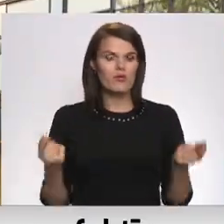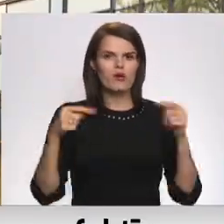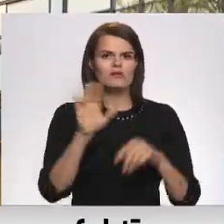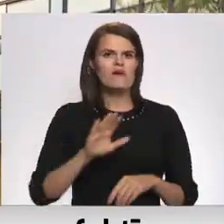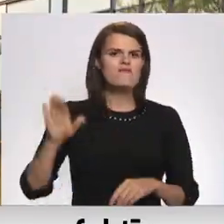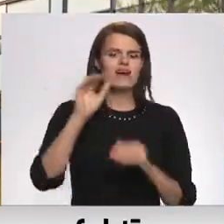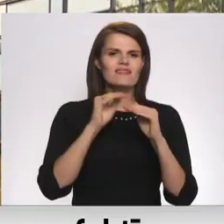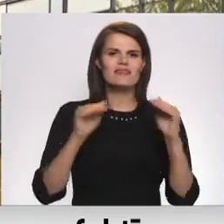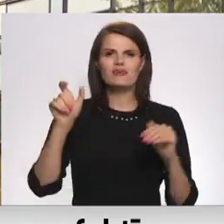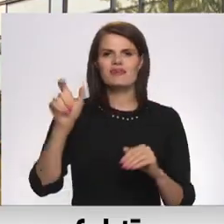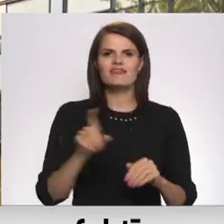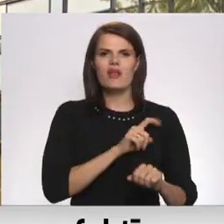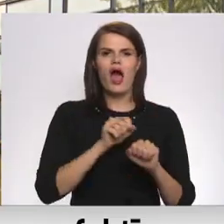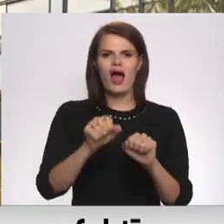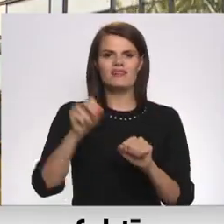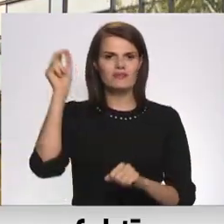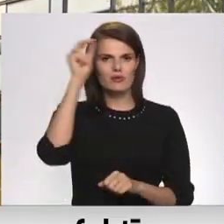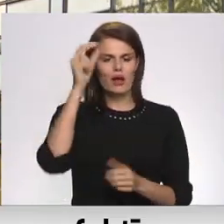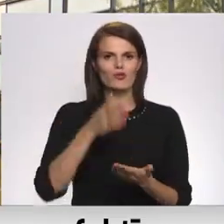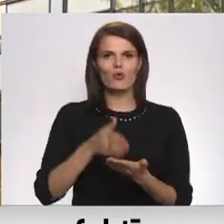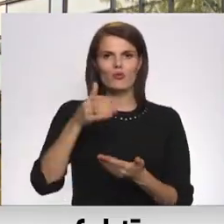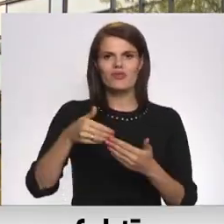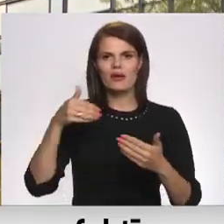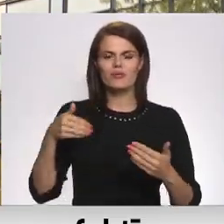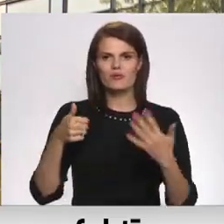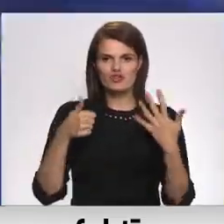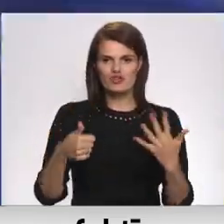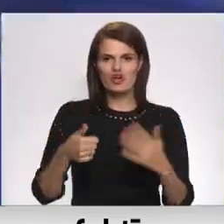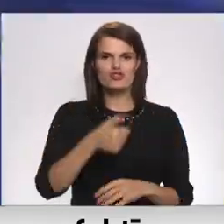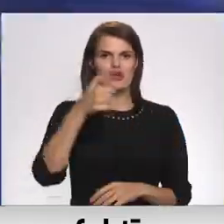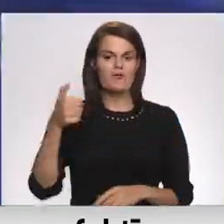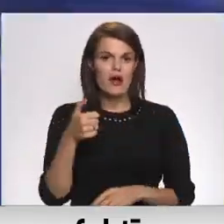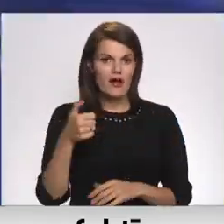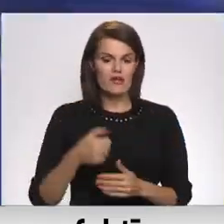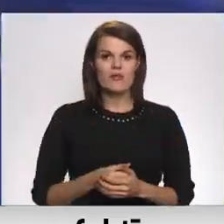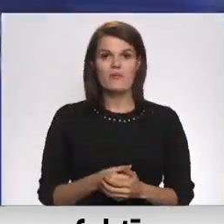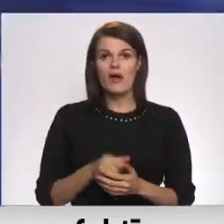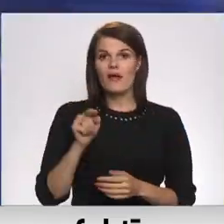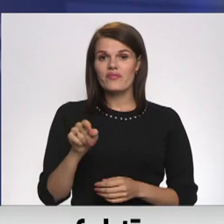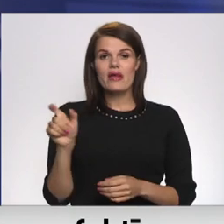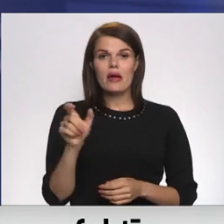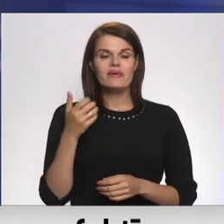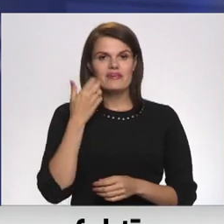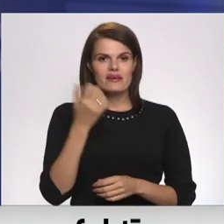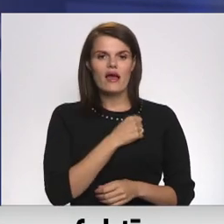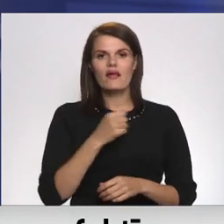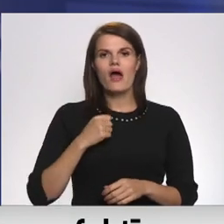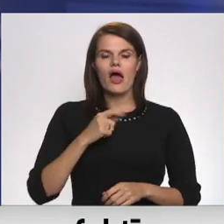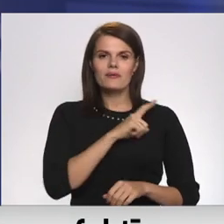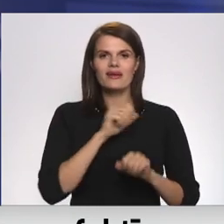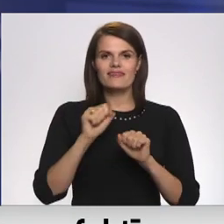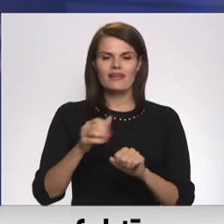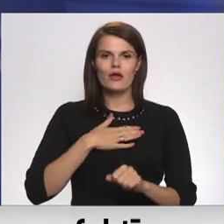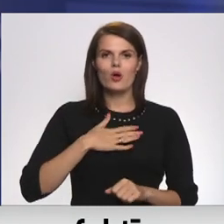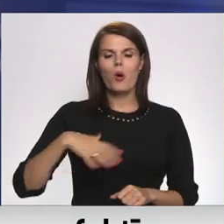līmeņa civilās aizsardzības mācības notika pirms 6 gadiem. Tajā brīdī, kad armija sargā mūsu robežu un